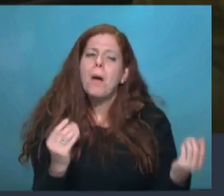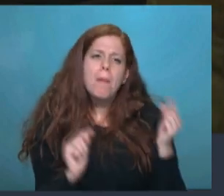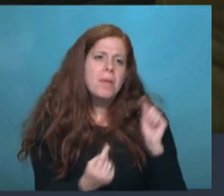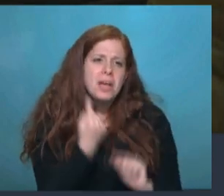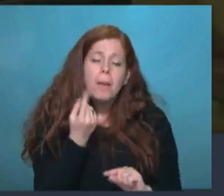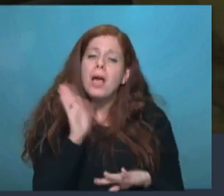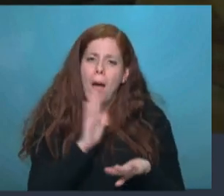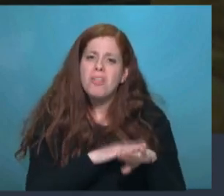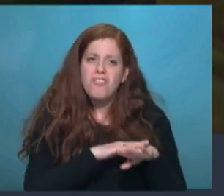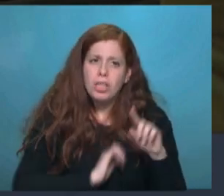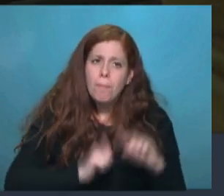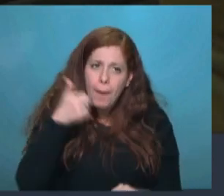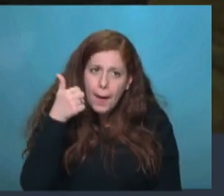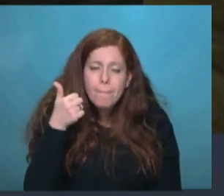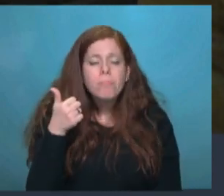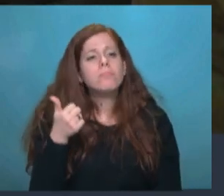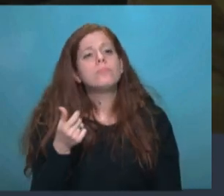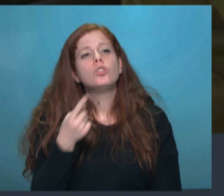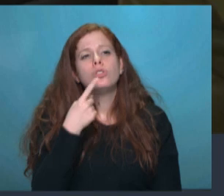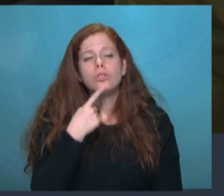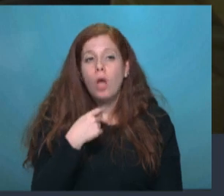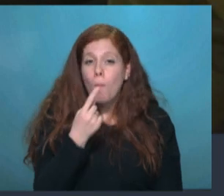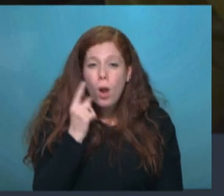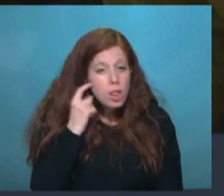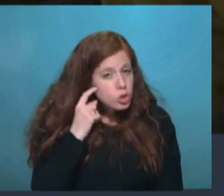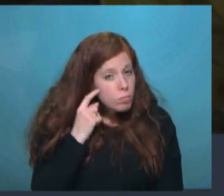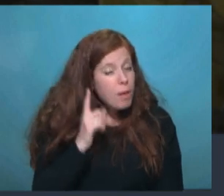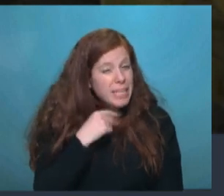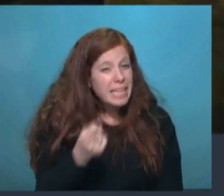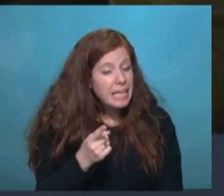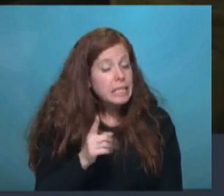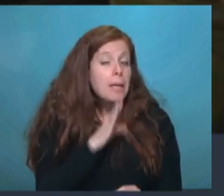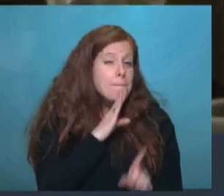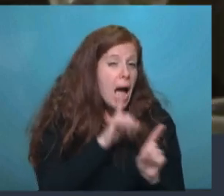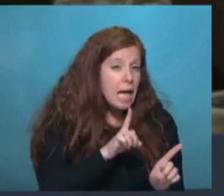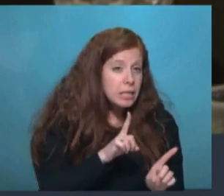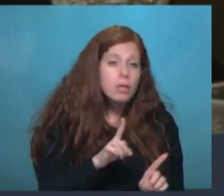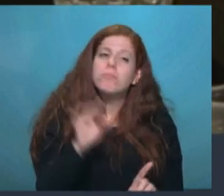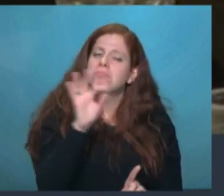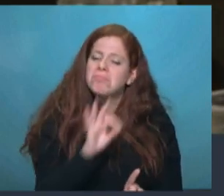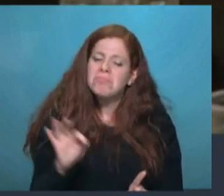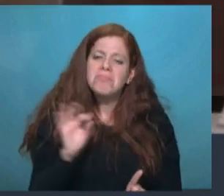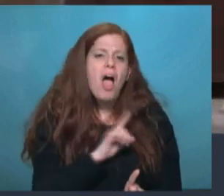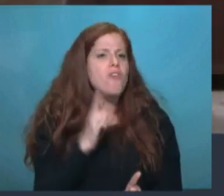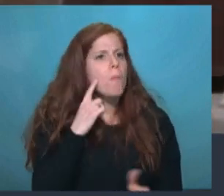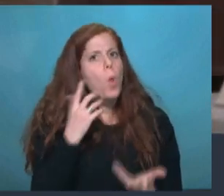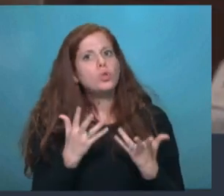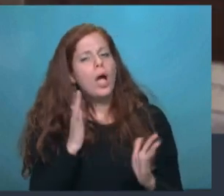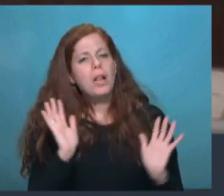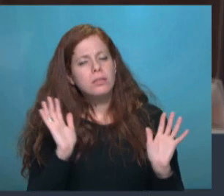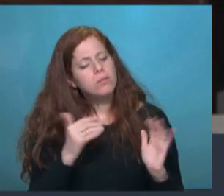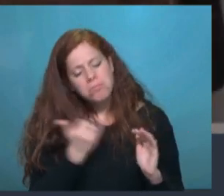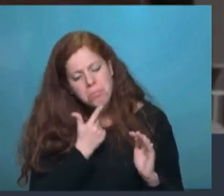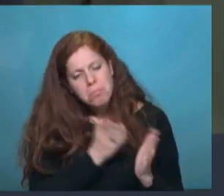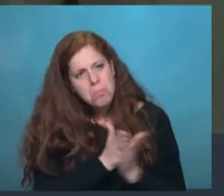גם בתפקידים בכירים, שאמרו לי, תשמע, אתה יכול לשלם מחיר. אני אף פעם לא שקלתי את זה. בתום